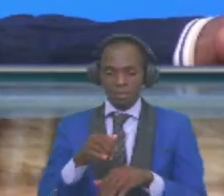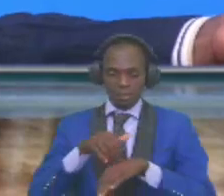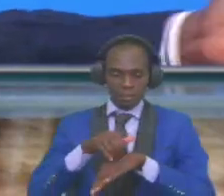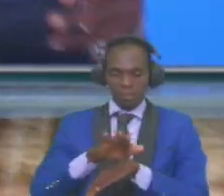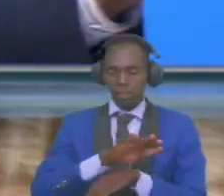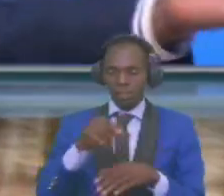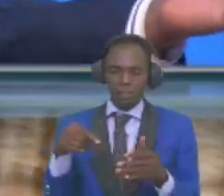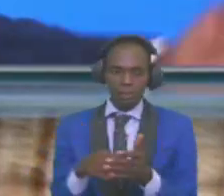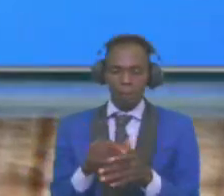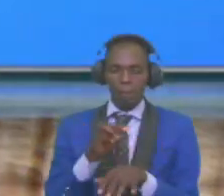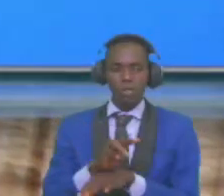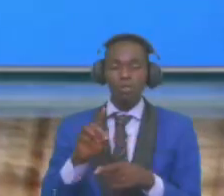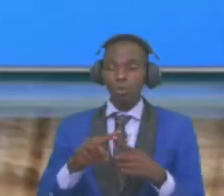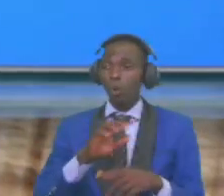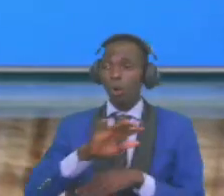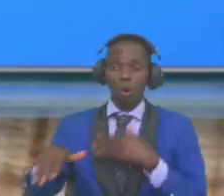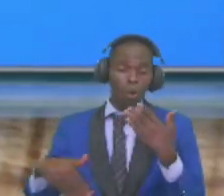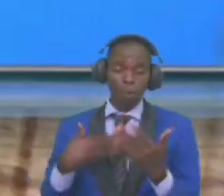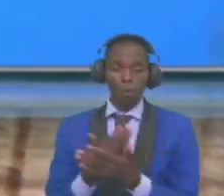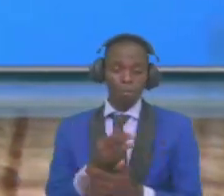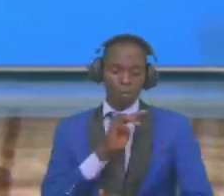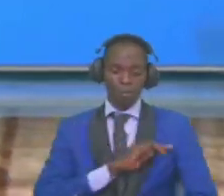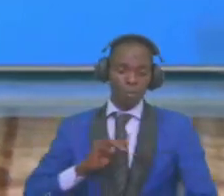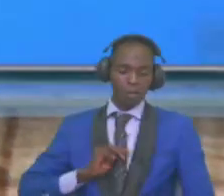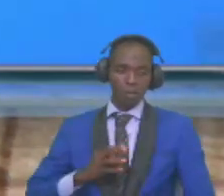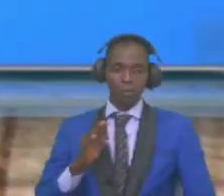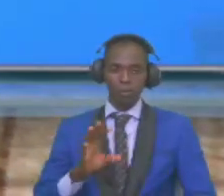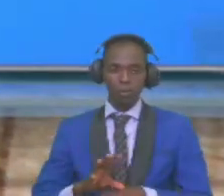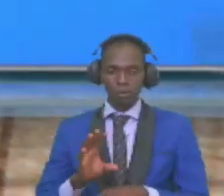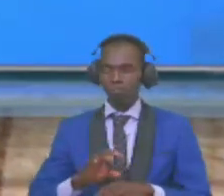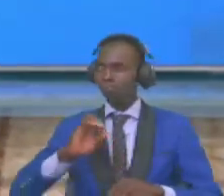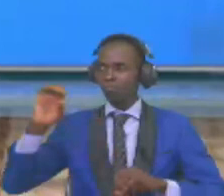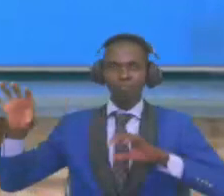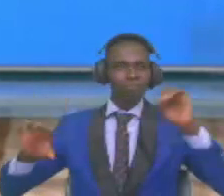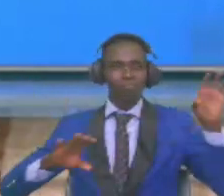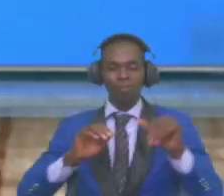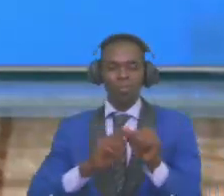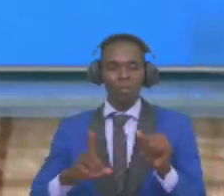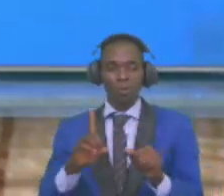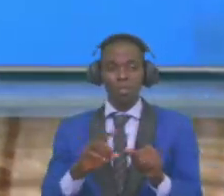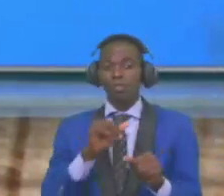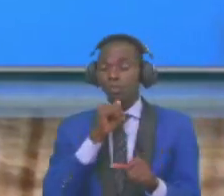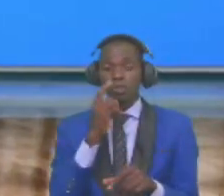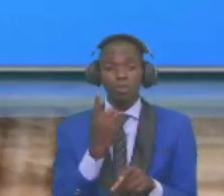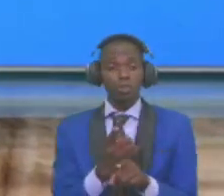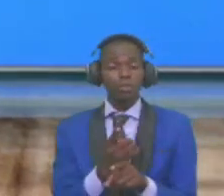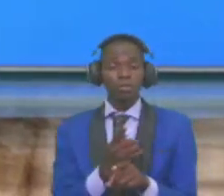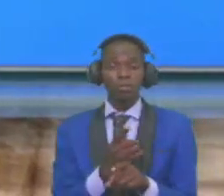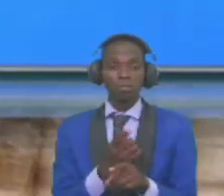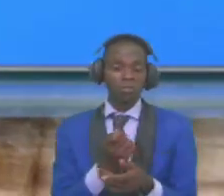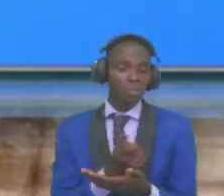faire à tous les membres de l'église de dieu dispersés partout il n'écrivait